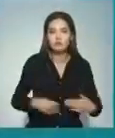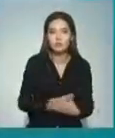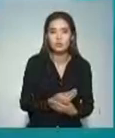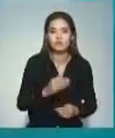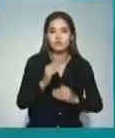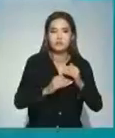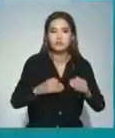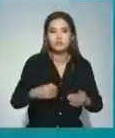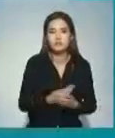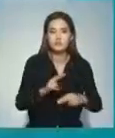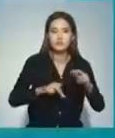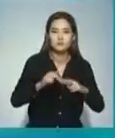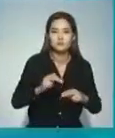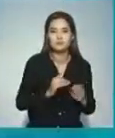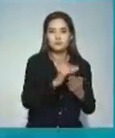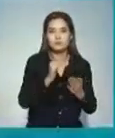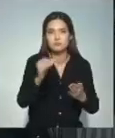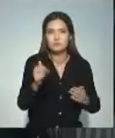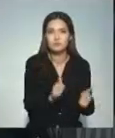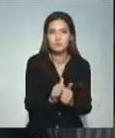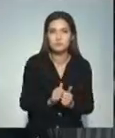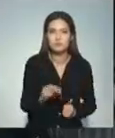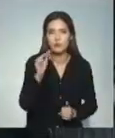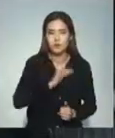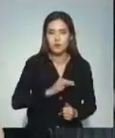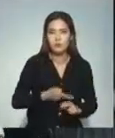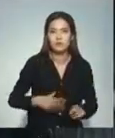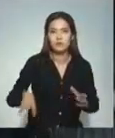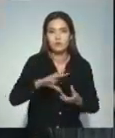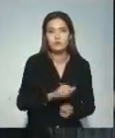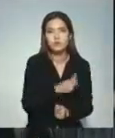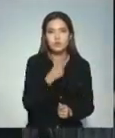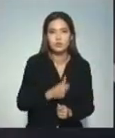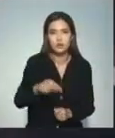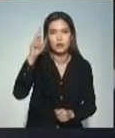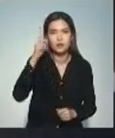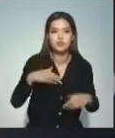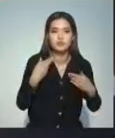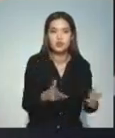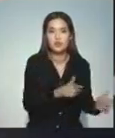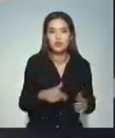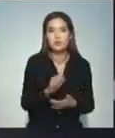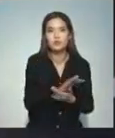вечного всестороннего стратегического партнерства. К слову, все главы государств выразили готовность к